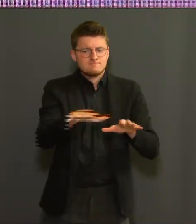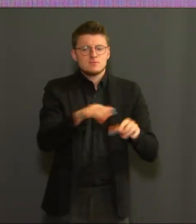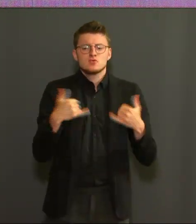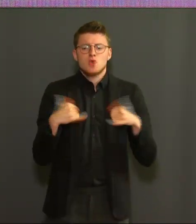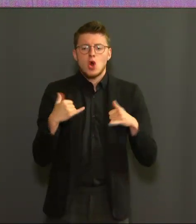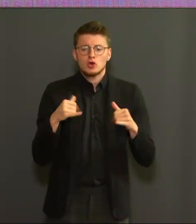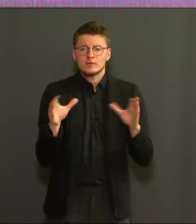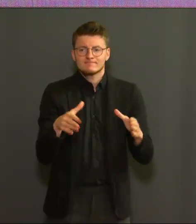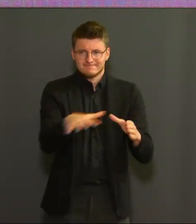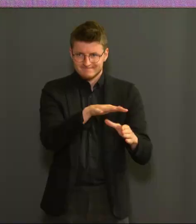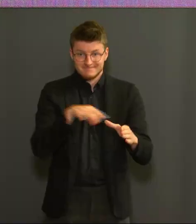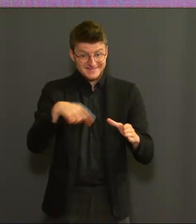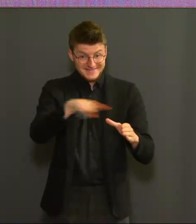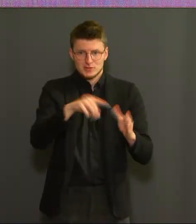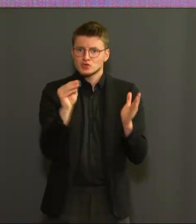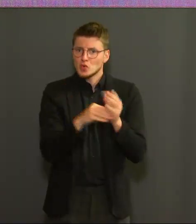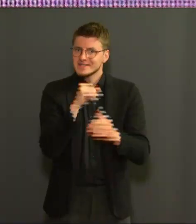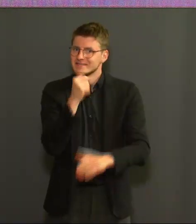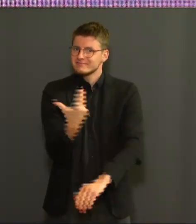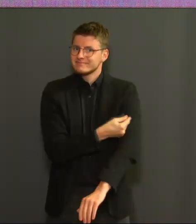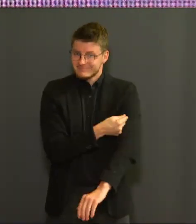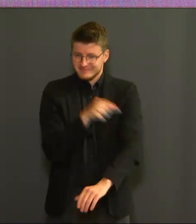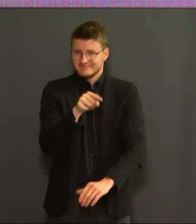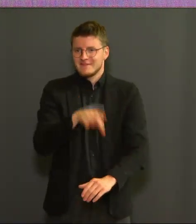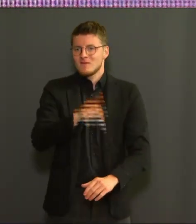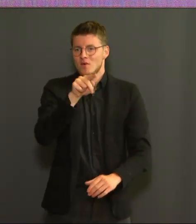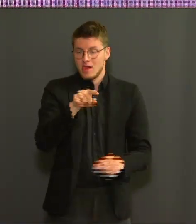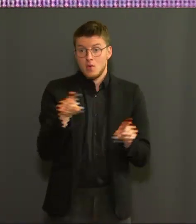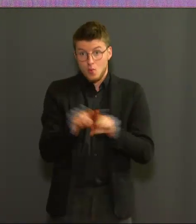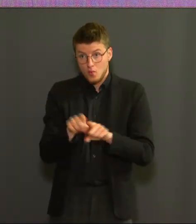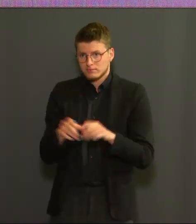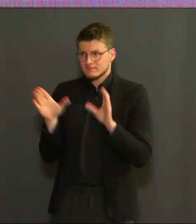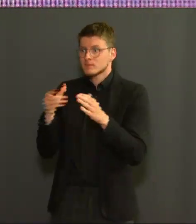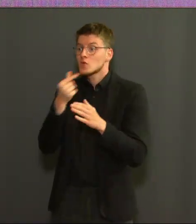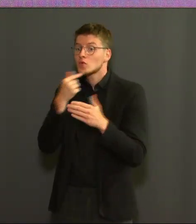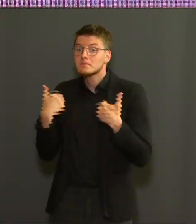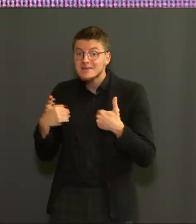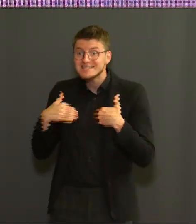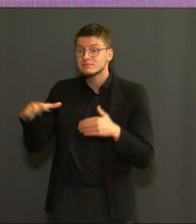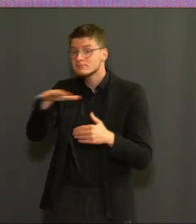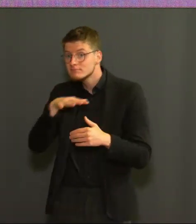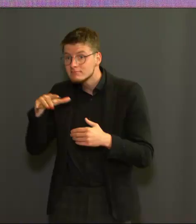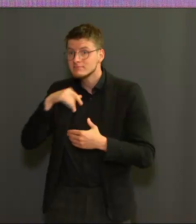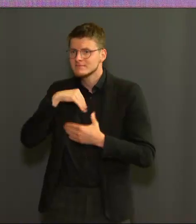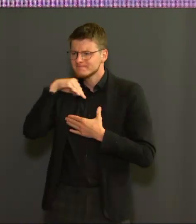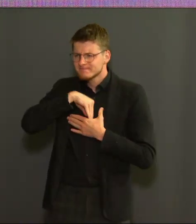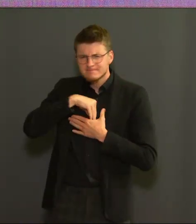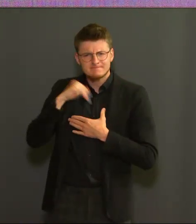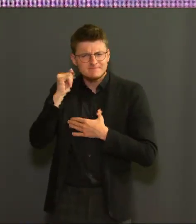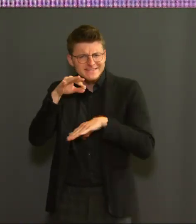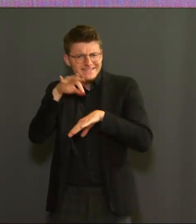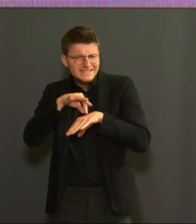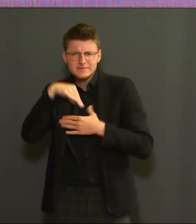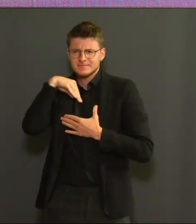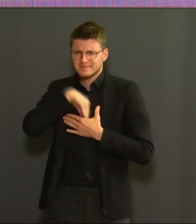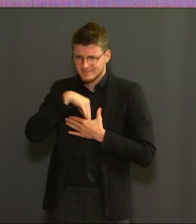zijn, en anderzijds de oudere mensen of mensen met een risicoprofiel steeds beter beschermd worden door het